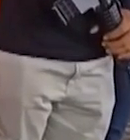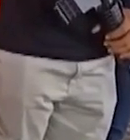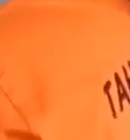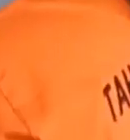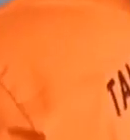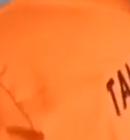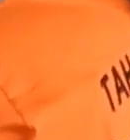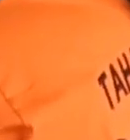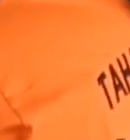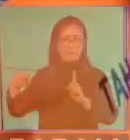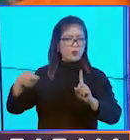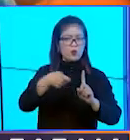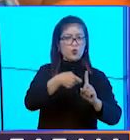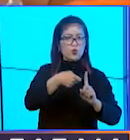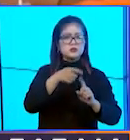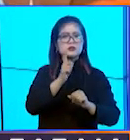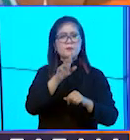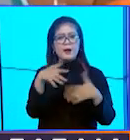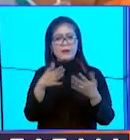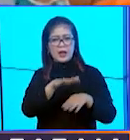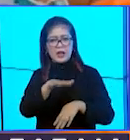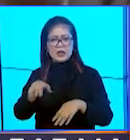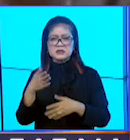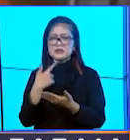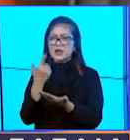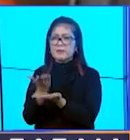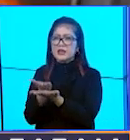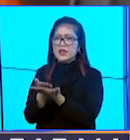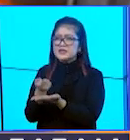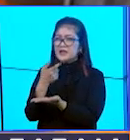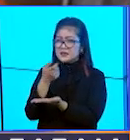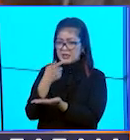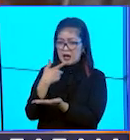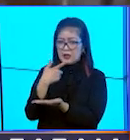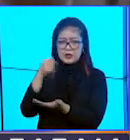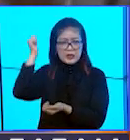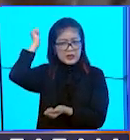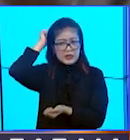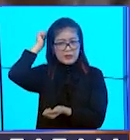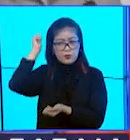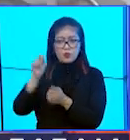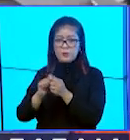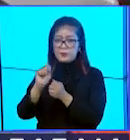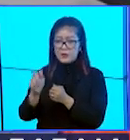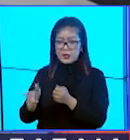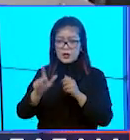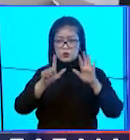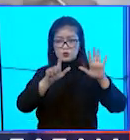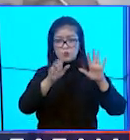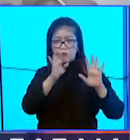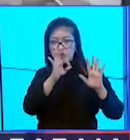jajan. SP tega menghabisi nyawa korban hanya dengan imbalan Rp70.000 dan sebotol minuman keras.